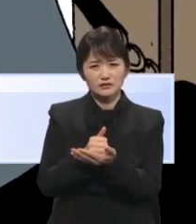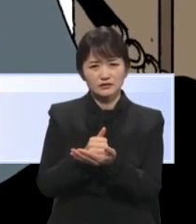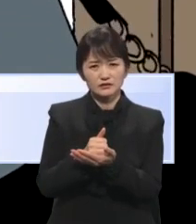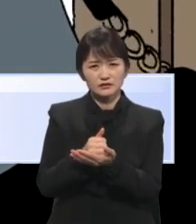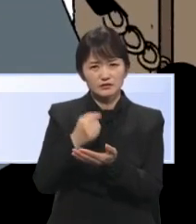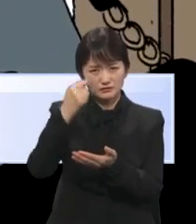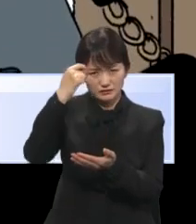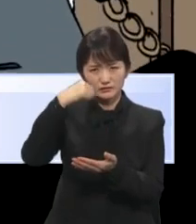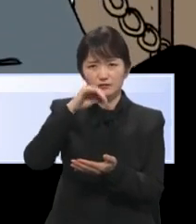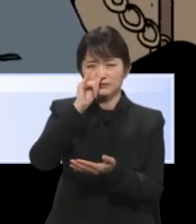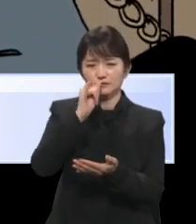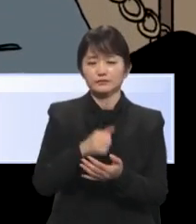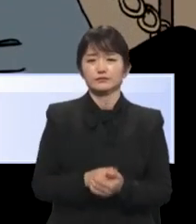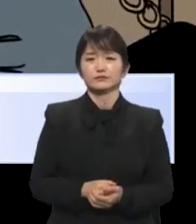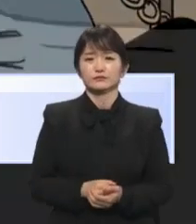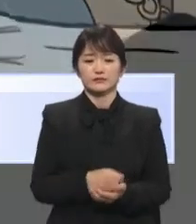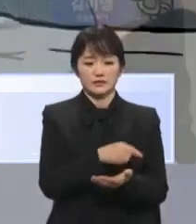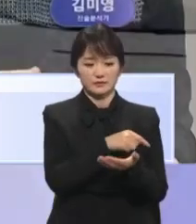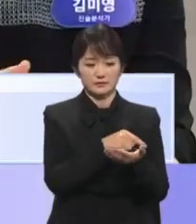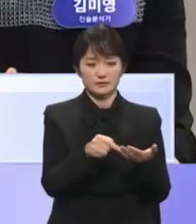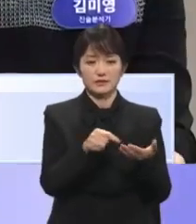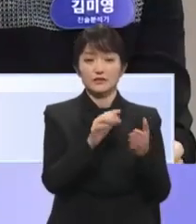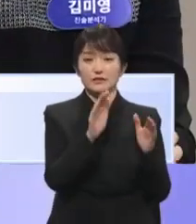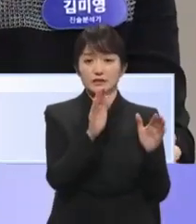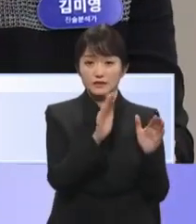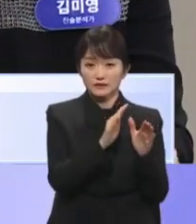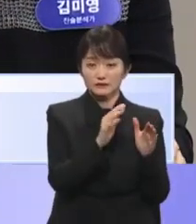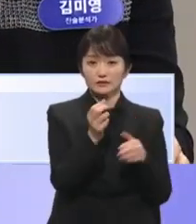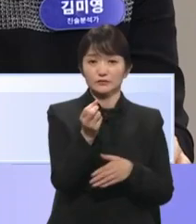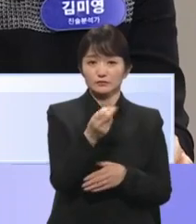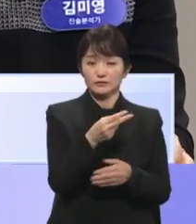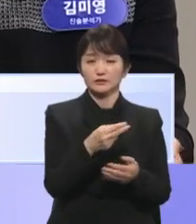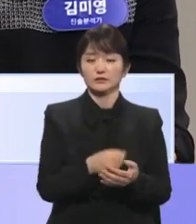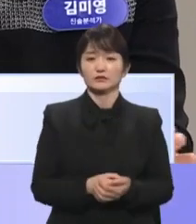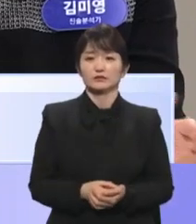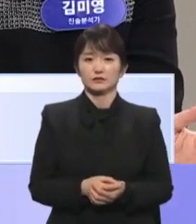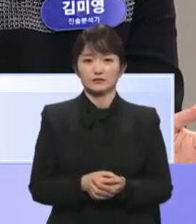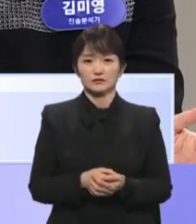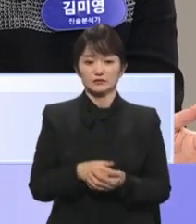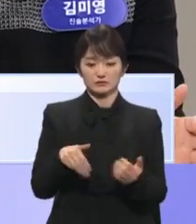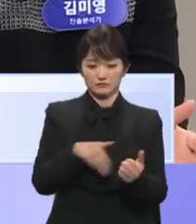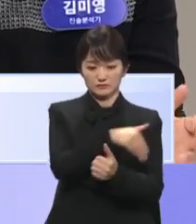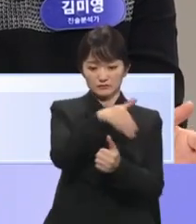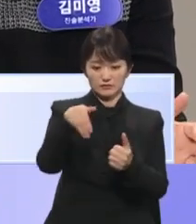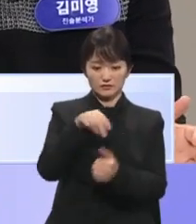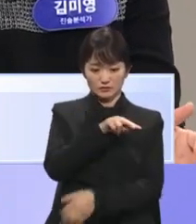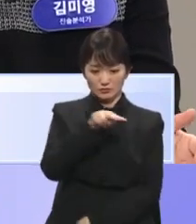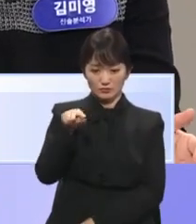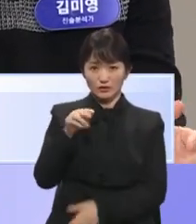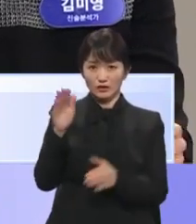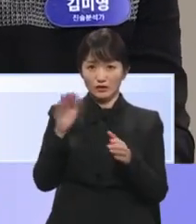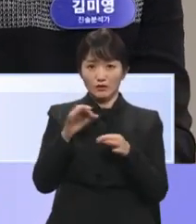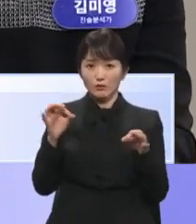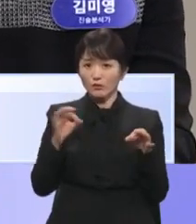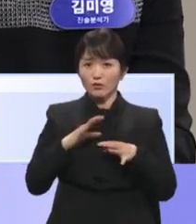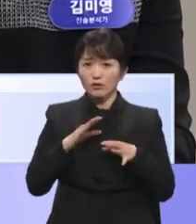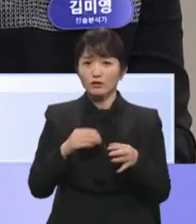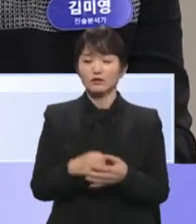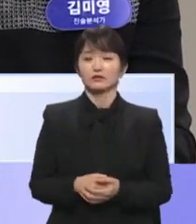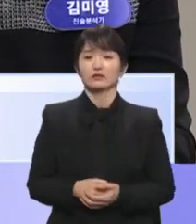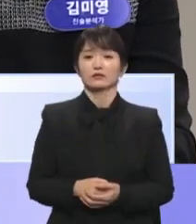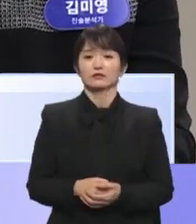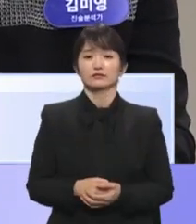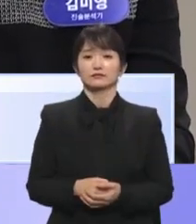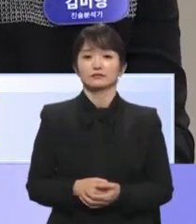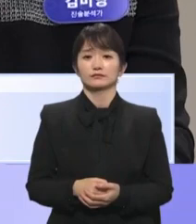어이 피해 아이뿐만 아니라 그걸 지켜봤던 아이들도이 상황이 굉장히 놀랐을 것 같아서 피해 상태에